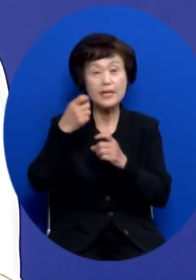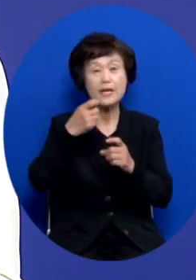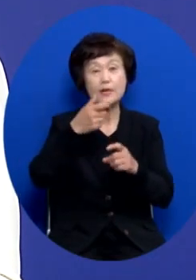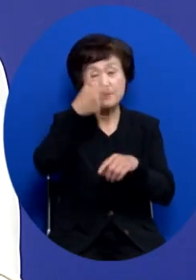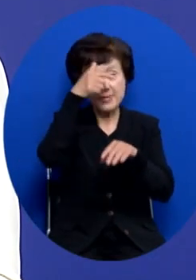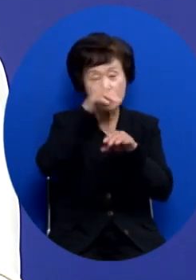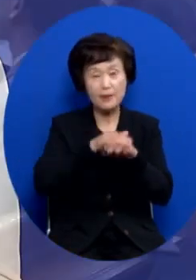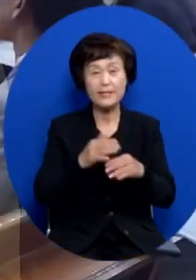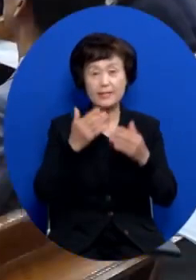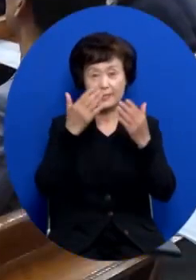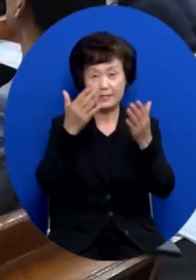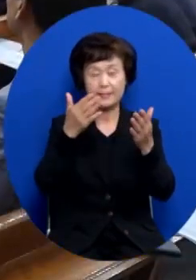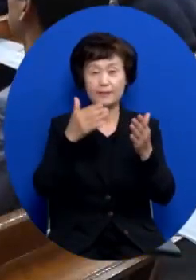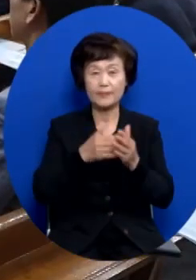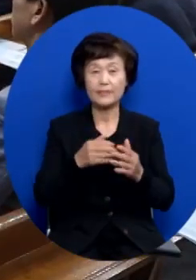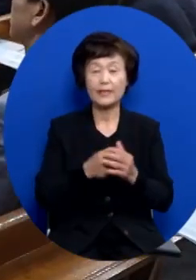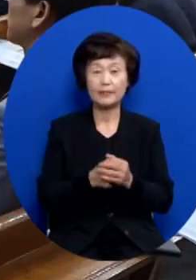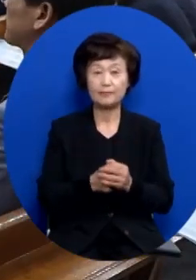한빛교회에서 드렸습니다.